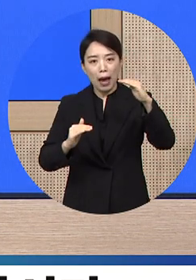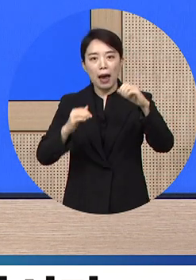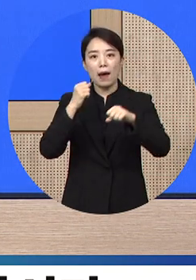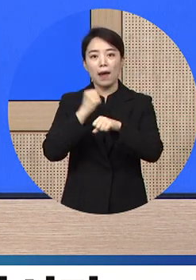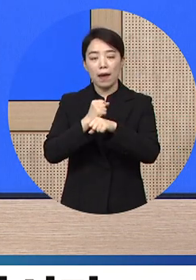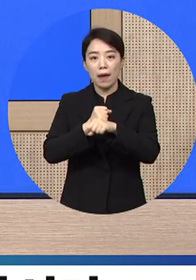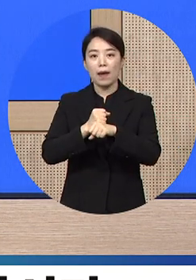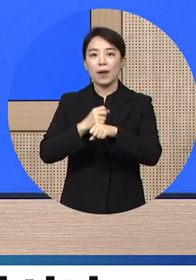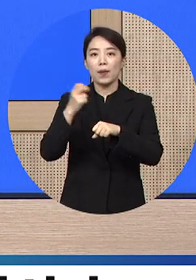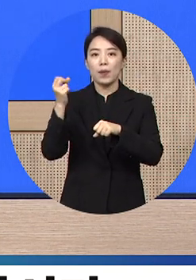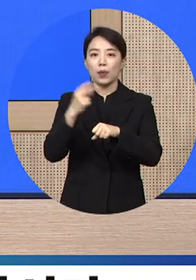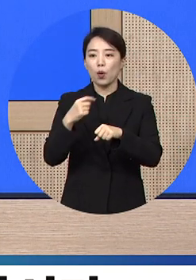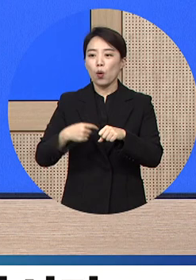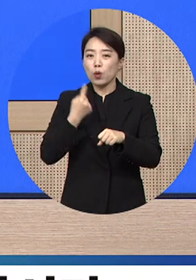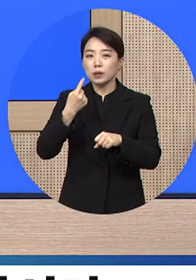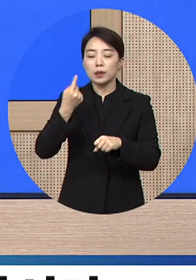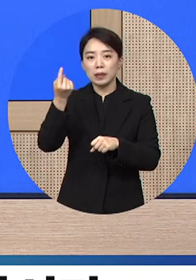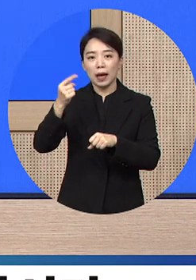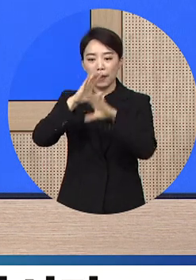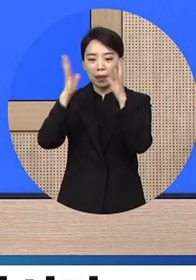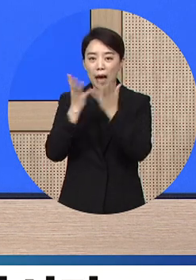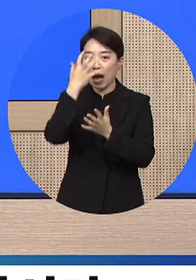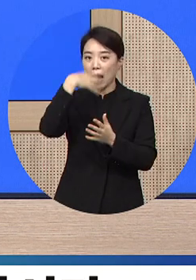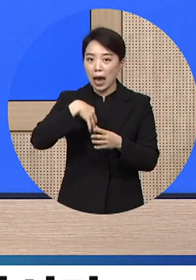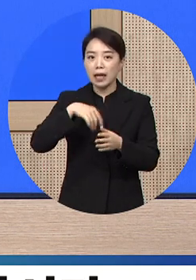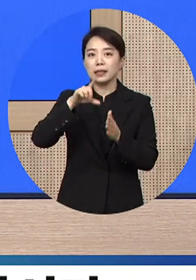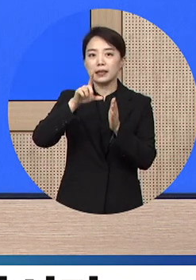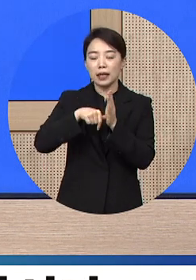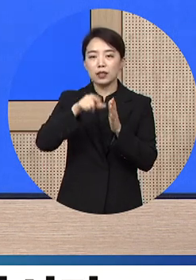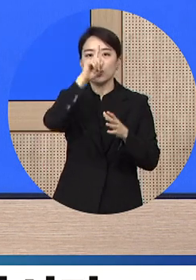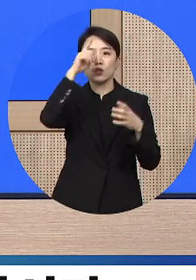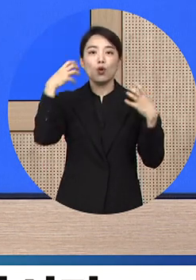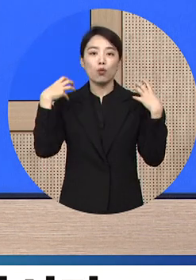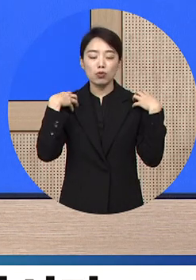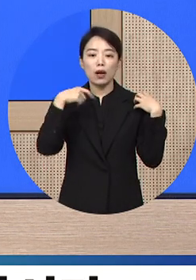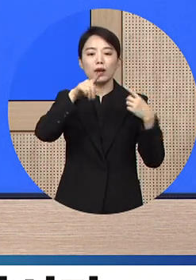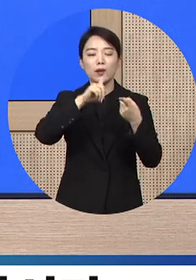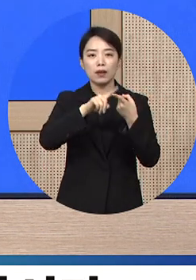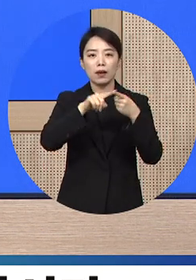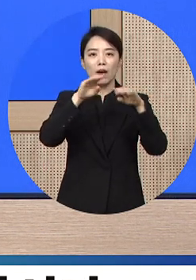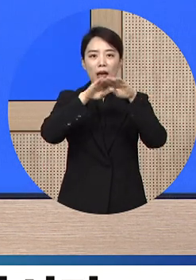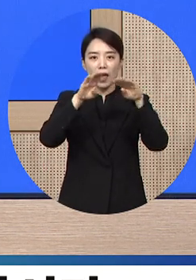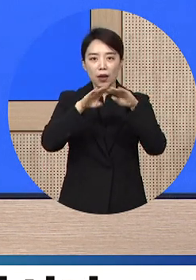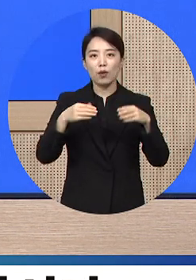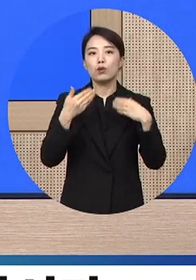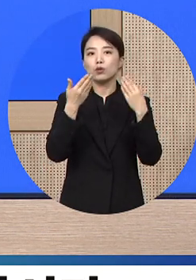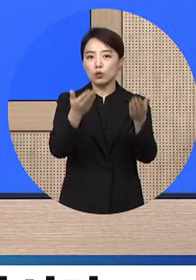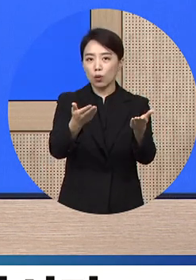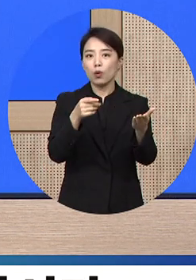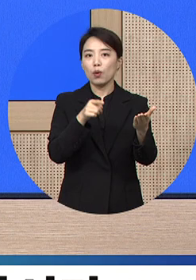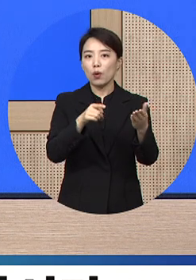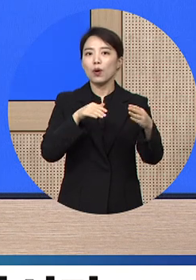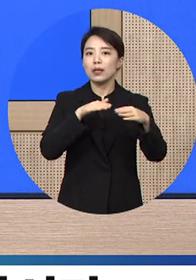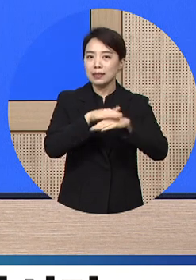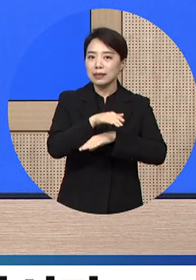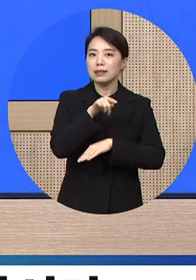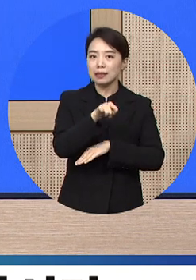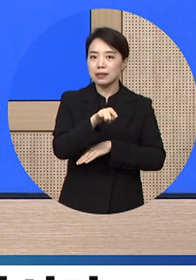또는 독과점에 의해서 될 경우에 정부가 불공정을 치유한다든지 또는 간접적인 방법을